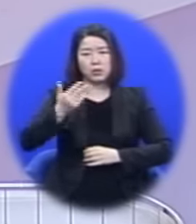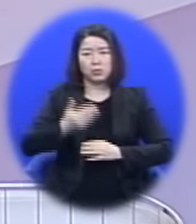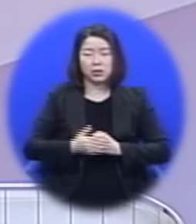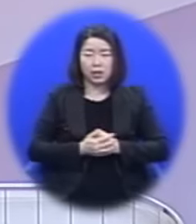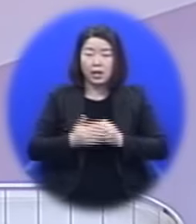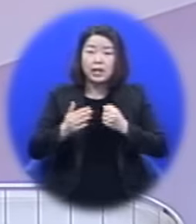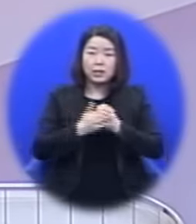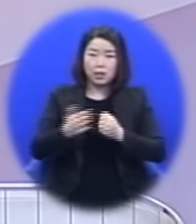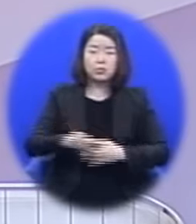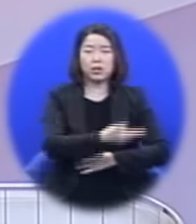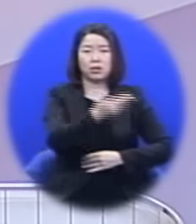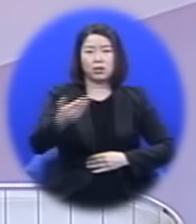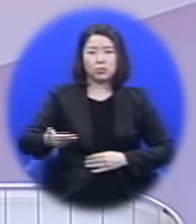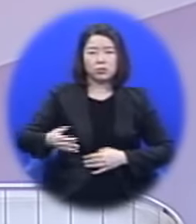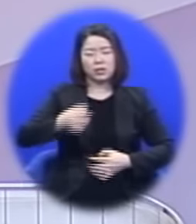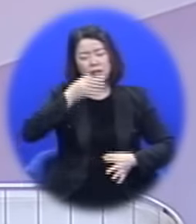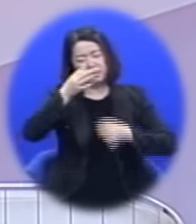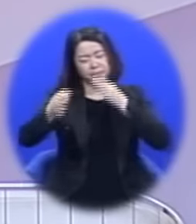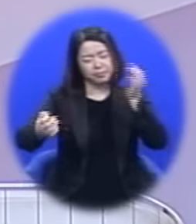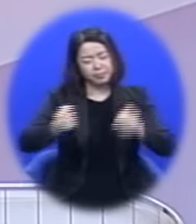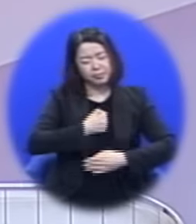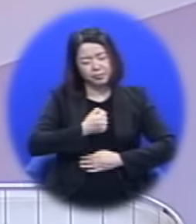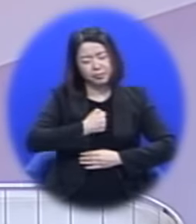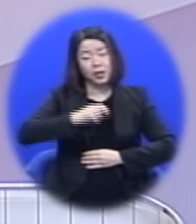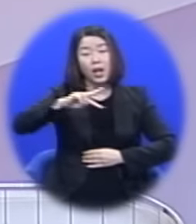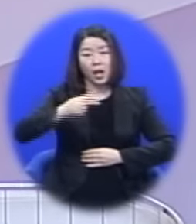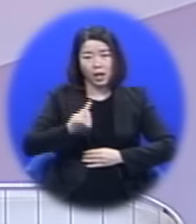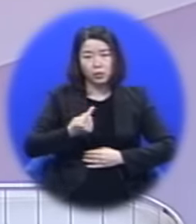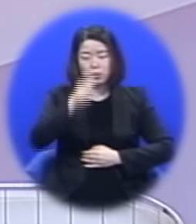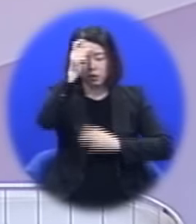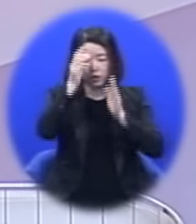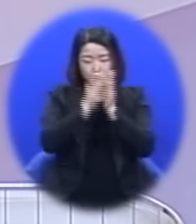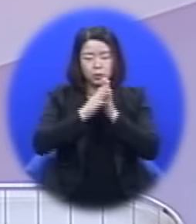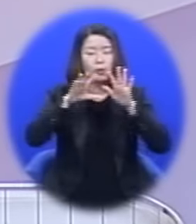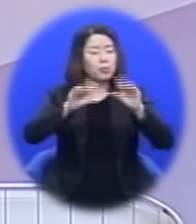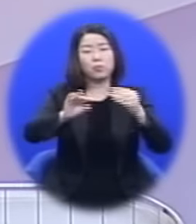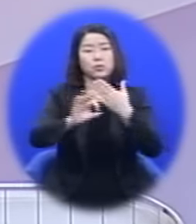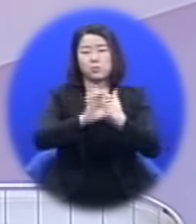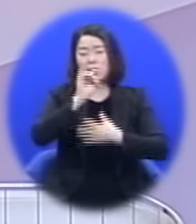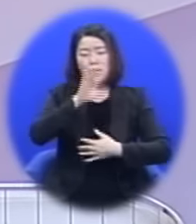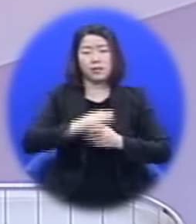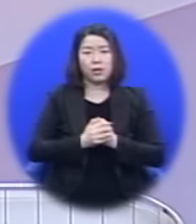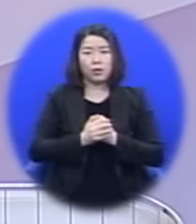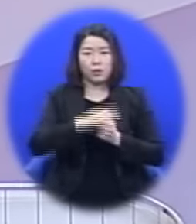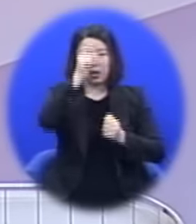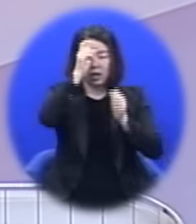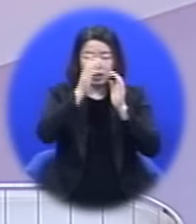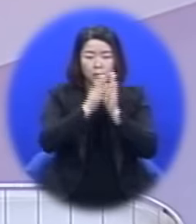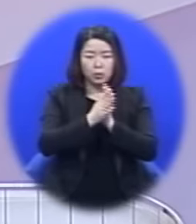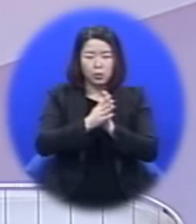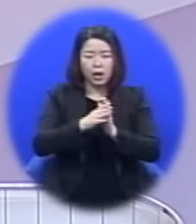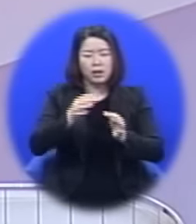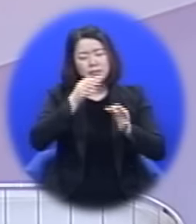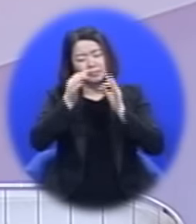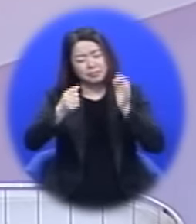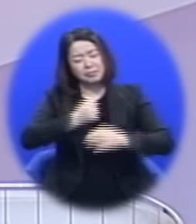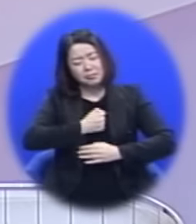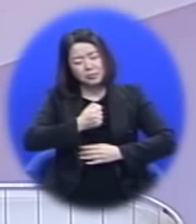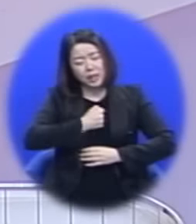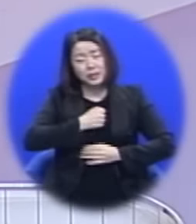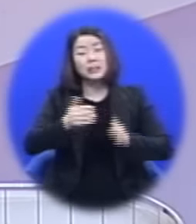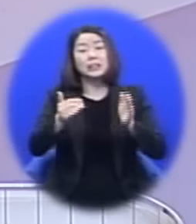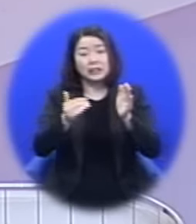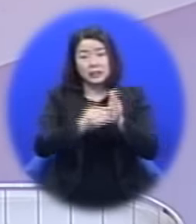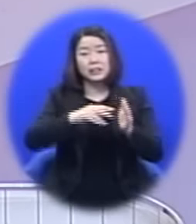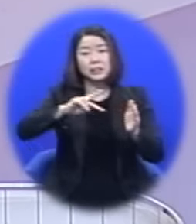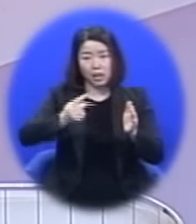그러므로 여러분 탄식을 하더라도 기도는 그치면 안 됩니다. 기도가 그저 탄식으로 끝나는 기도일지라도